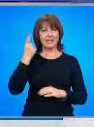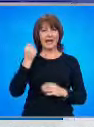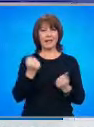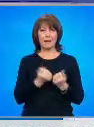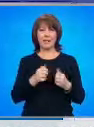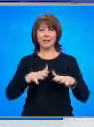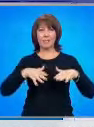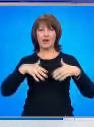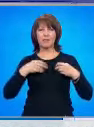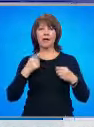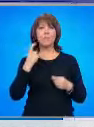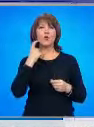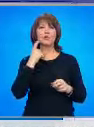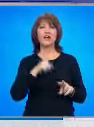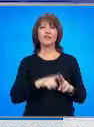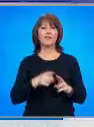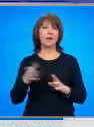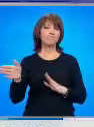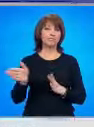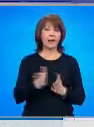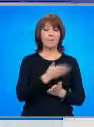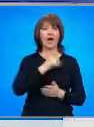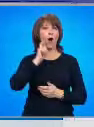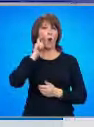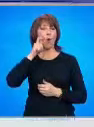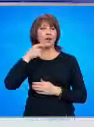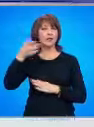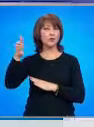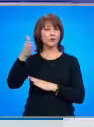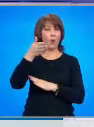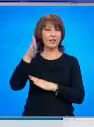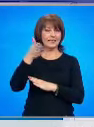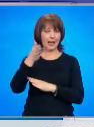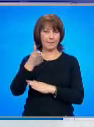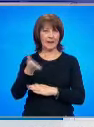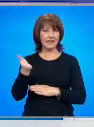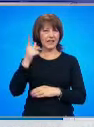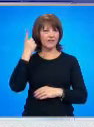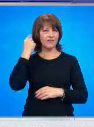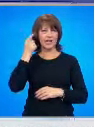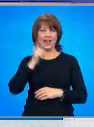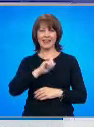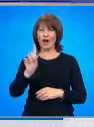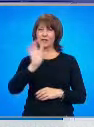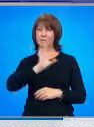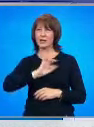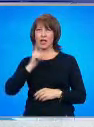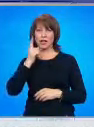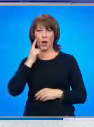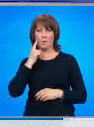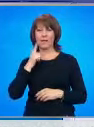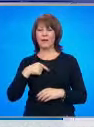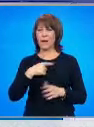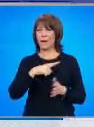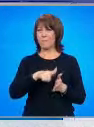на местния парламент Борислав Иванов свали украинското знаме от фасадата на Московска 33. След вчерашния неуспешен опит по време на протеста